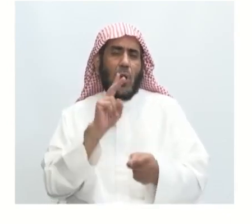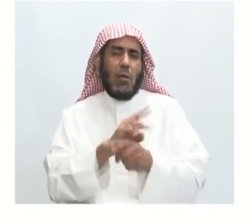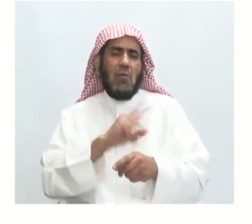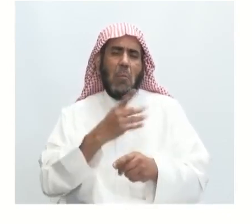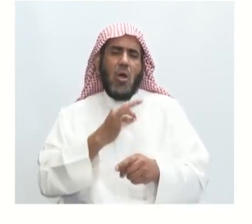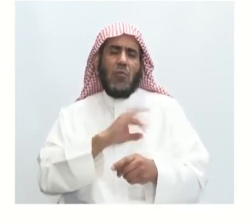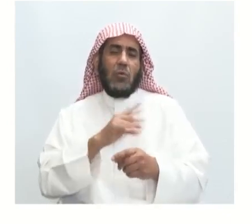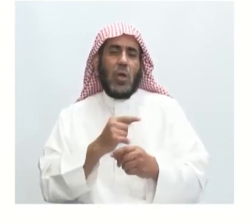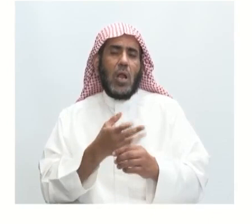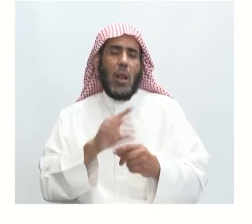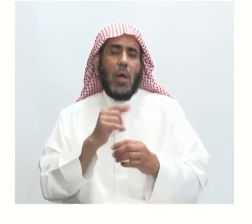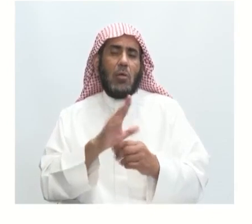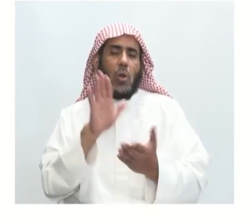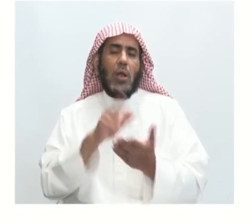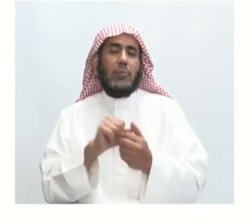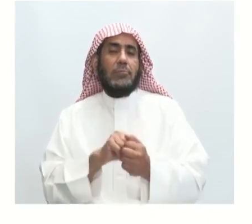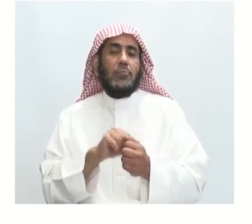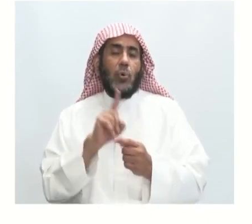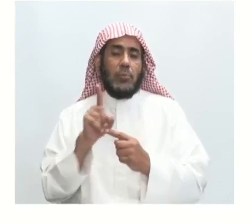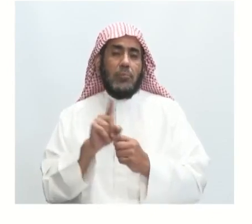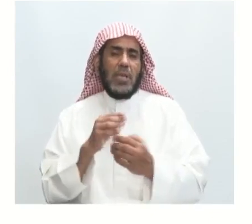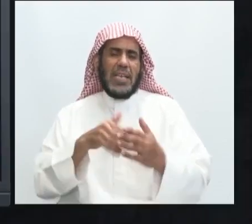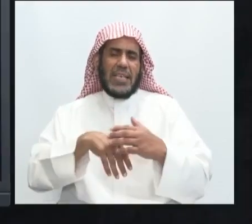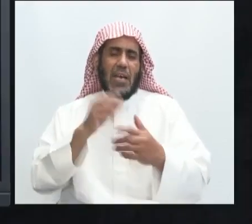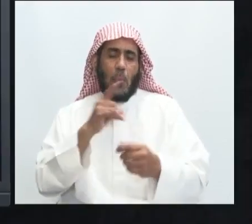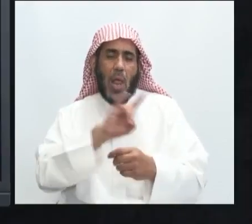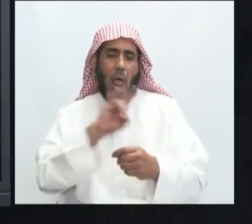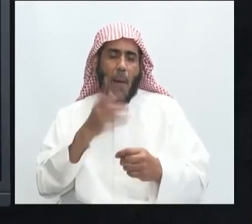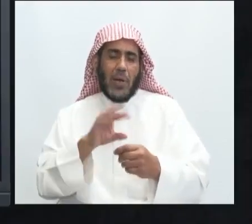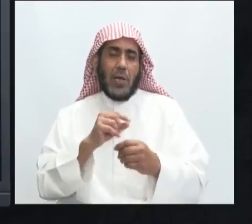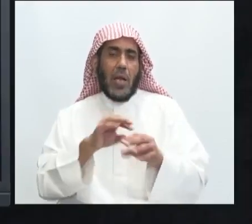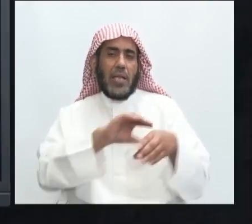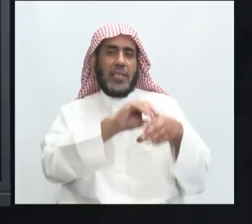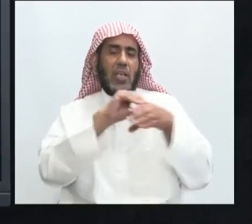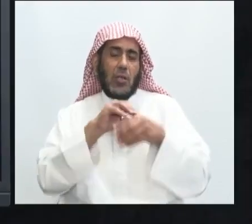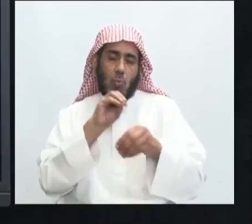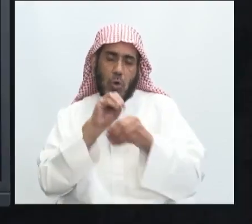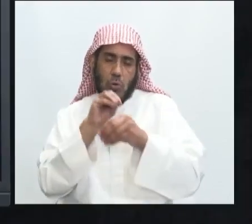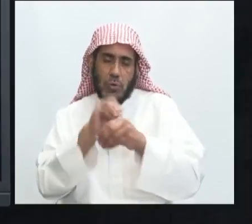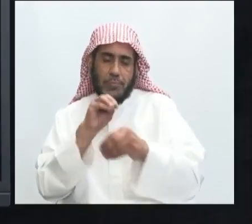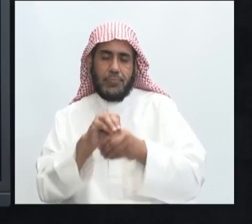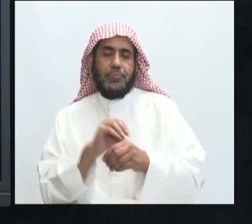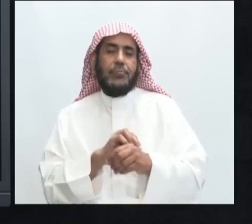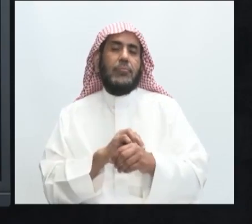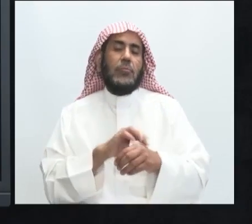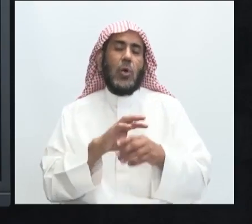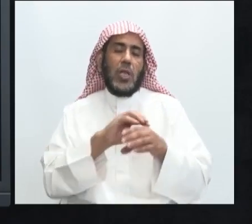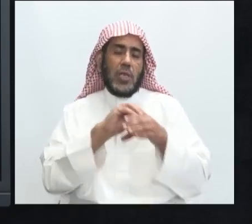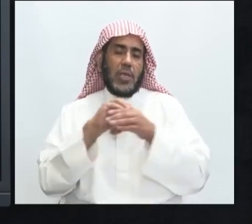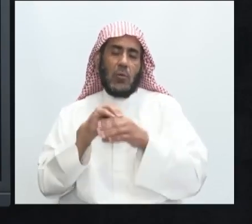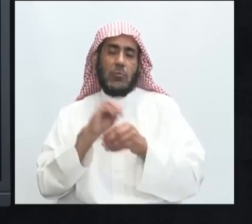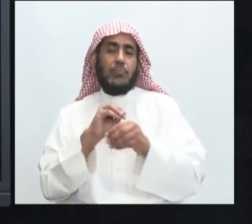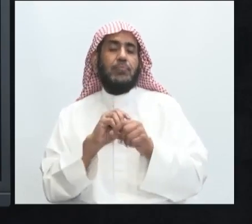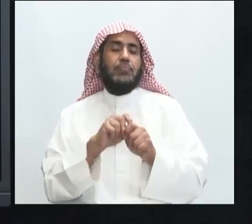يفيدك الا الماثم الحلف طبعا هنا يخرج من الامر والنهي الى الارشاد النصح النصح والارشاد